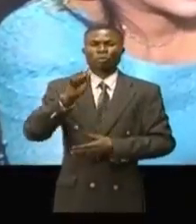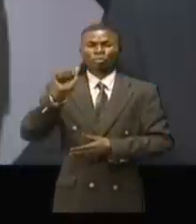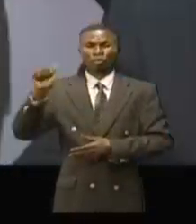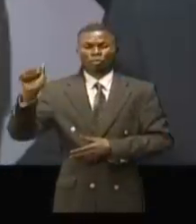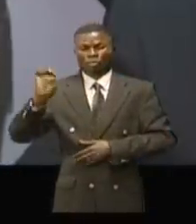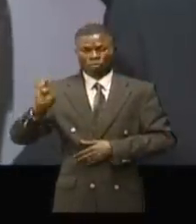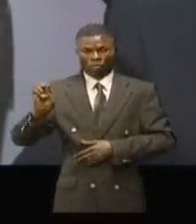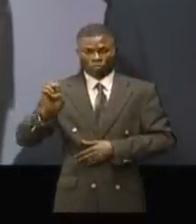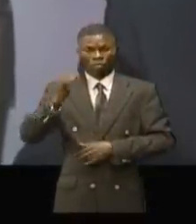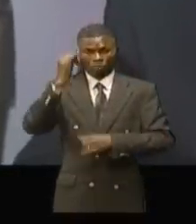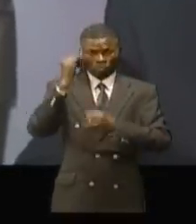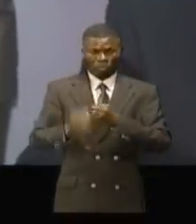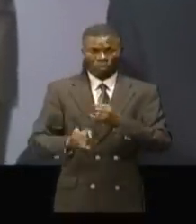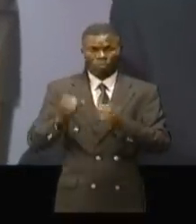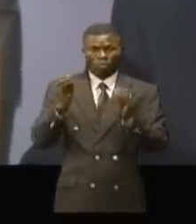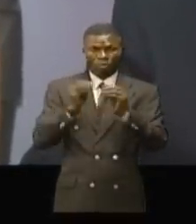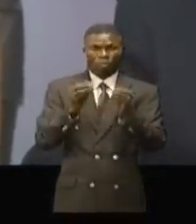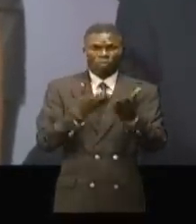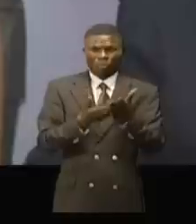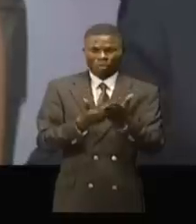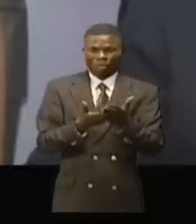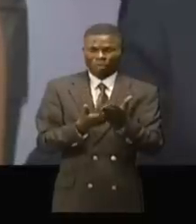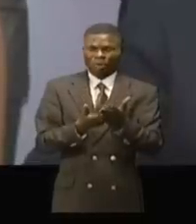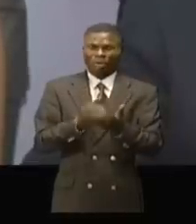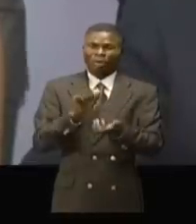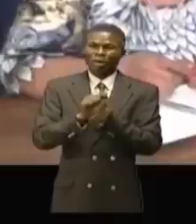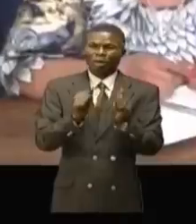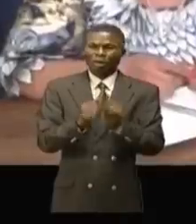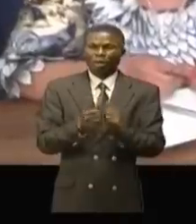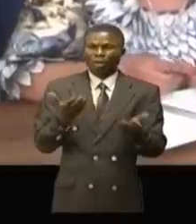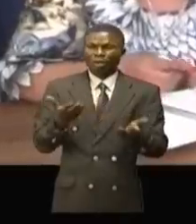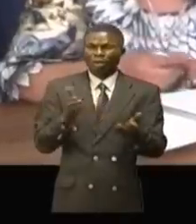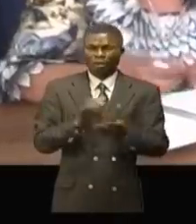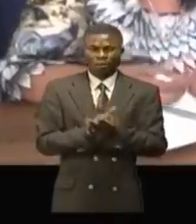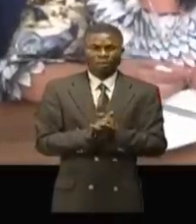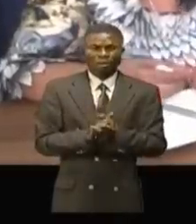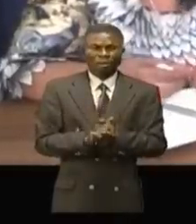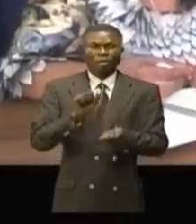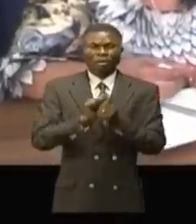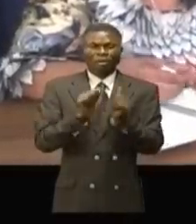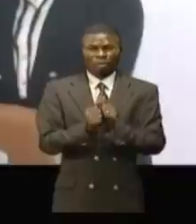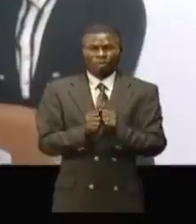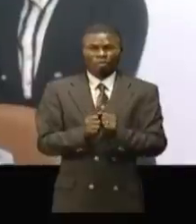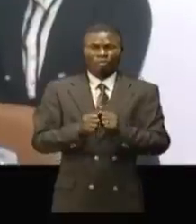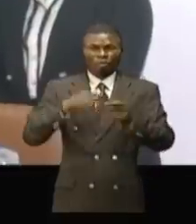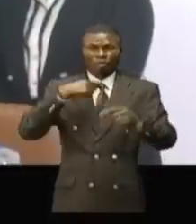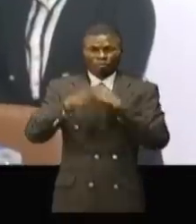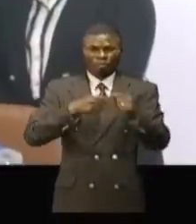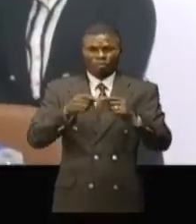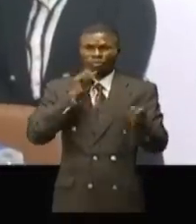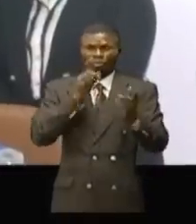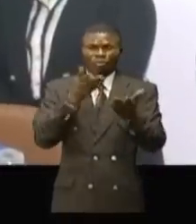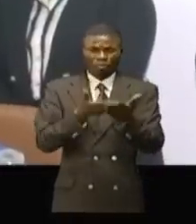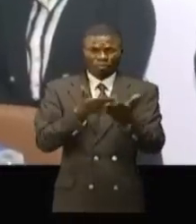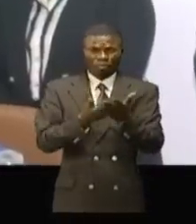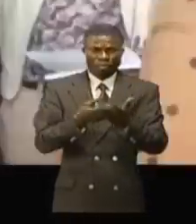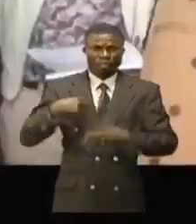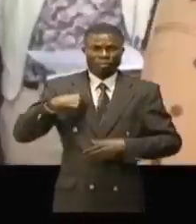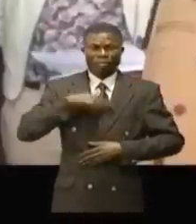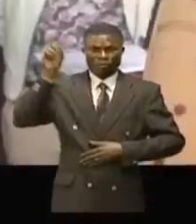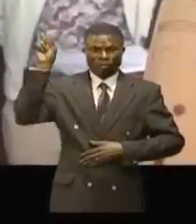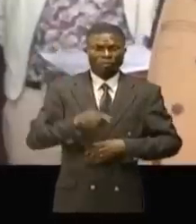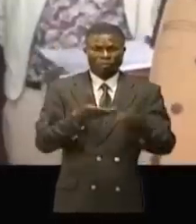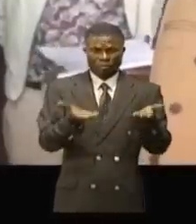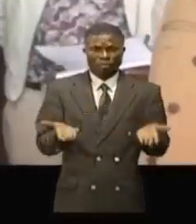ces entretiens, la mère Mendo Malanga, porte-parole de l'AE, a livré la quintessence de leurs entretiens. Nous sommes venus